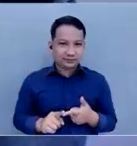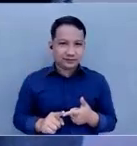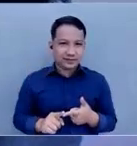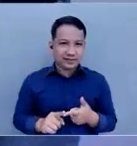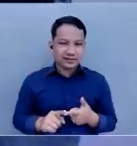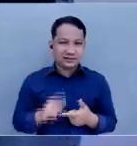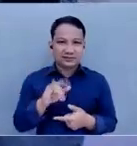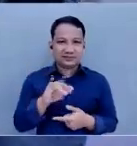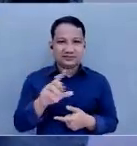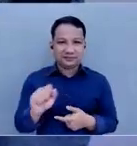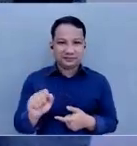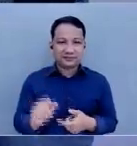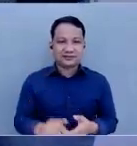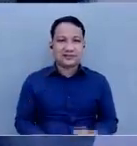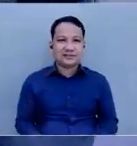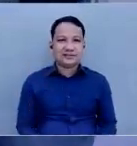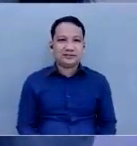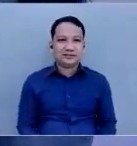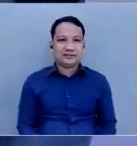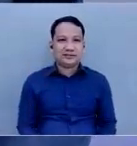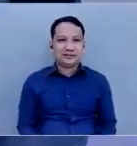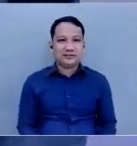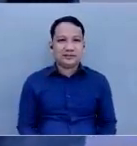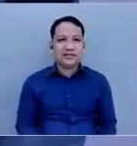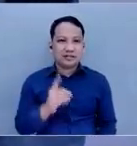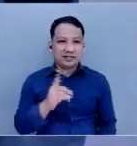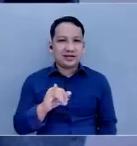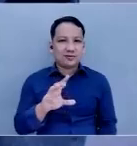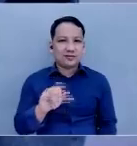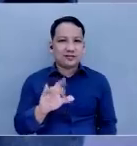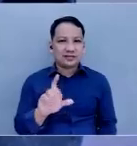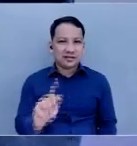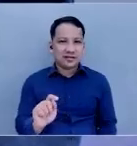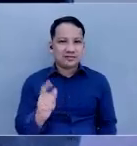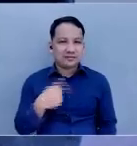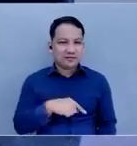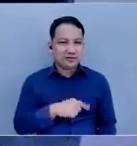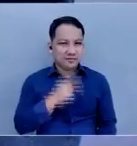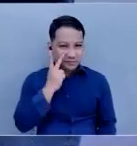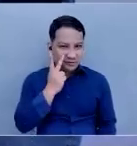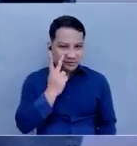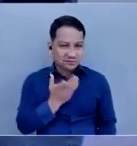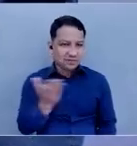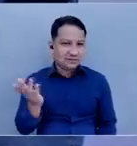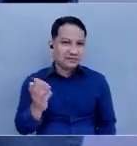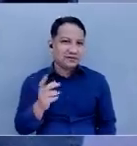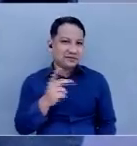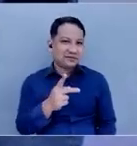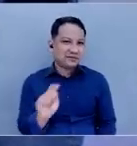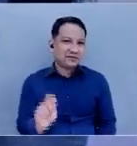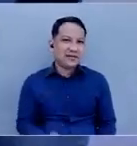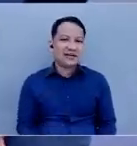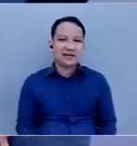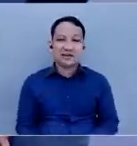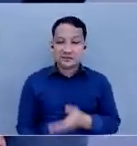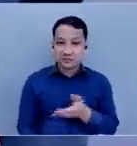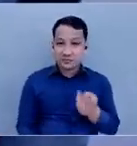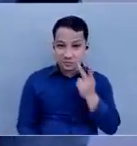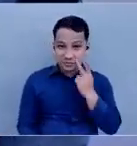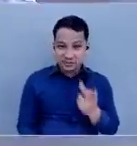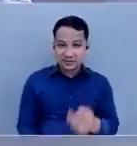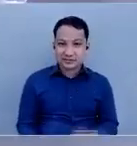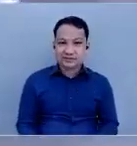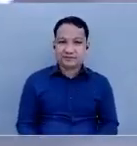Yes. Dr. Yang. BYCI. So, kita-kita-kita-kita-kita po tayo. Mag-school. Pero gusto ko talaga